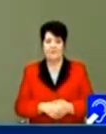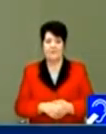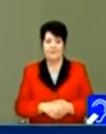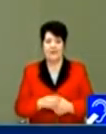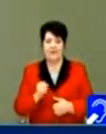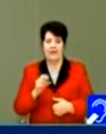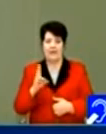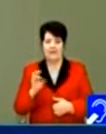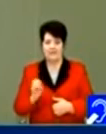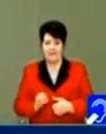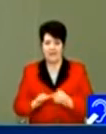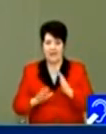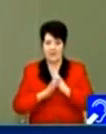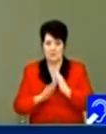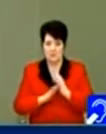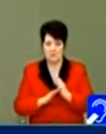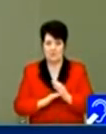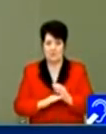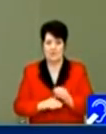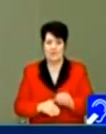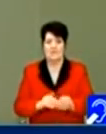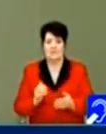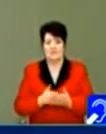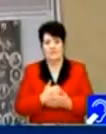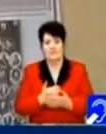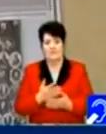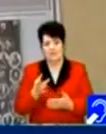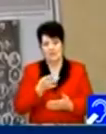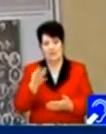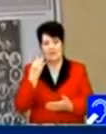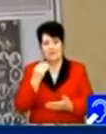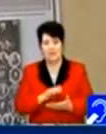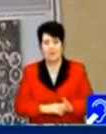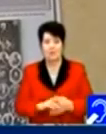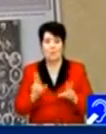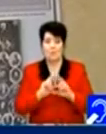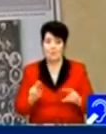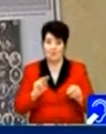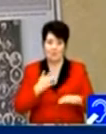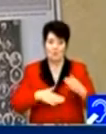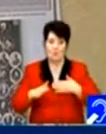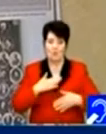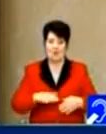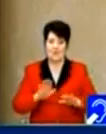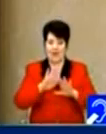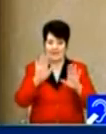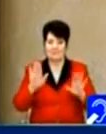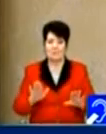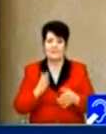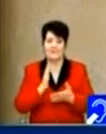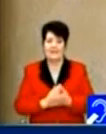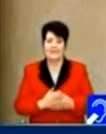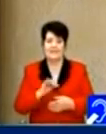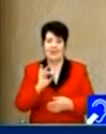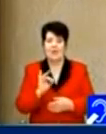a ne ajuta să ne redefinim noi naționalitatea noastră. Și profesorii sunt bucuroși pentru că expoziția este un